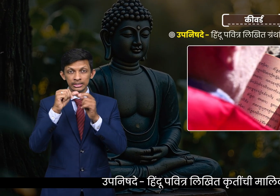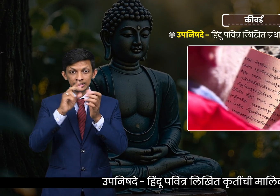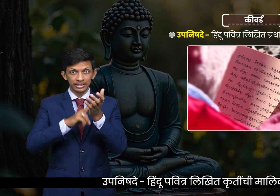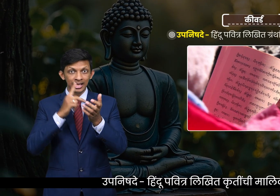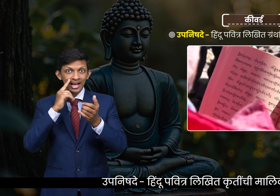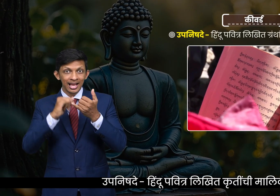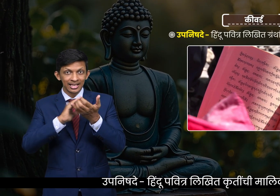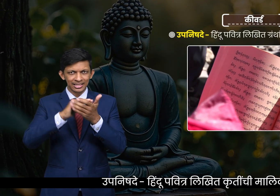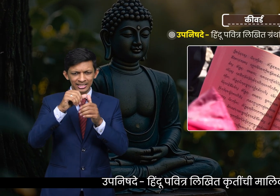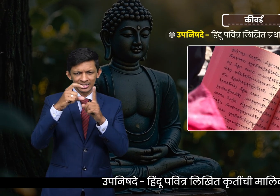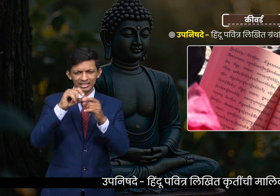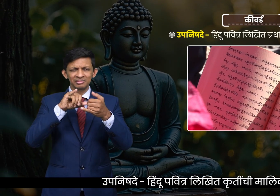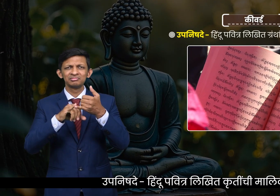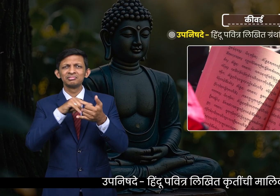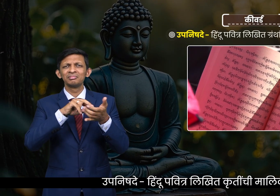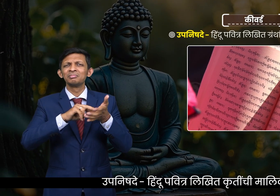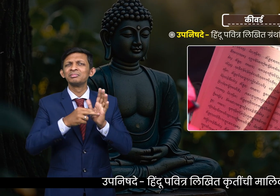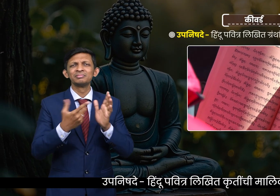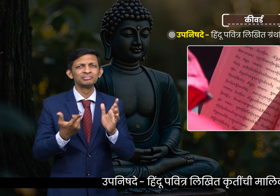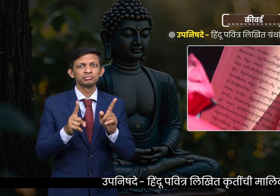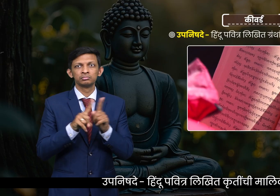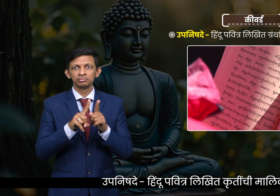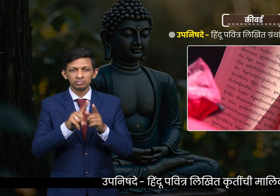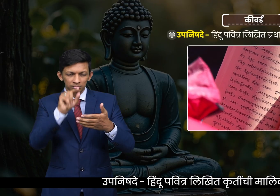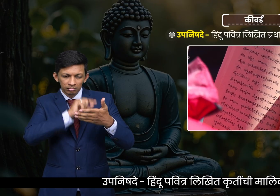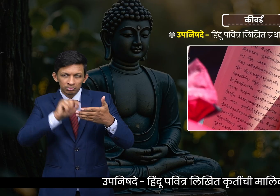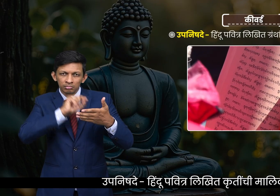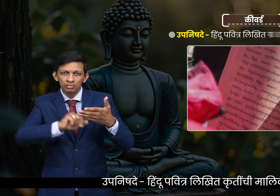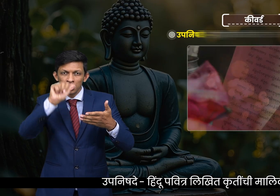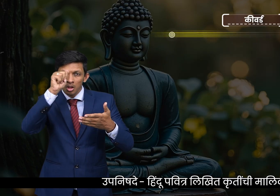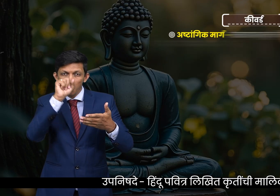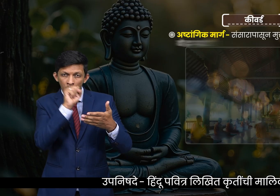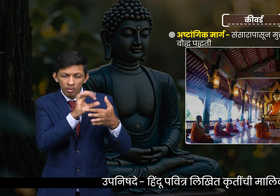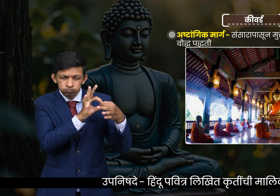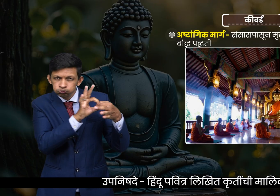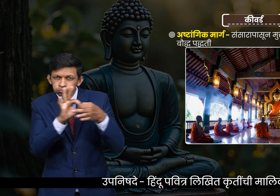उपनिषद, हिंदू पवित्र लिखित कृतींची मालिका.